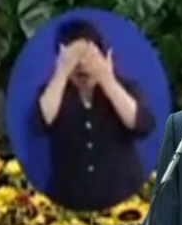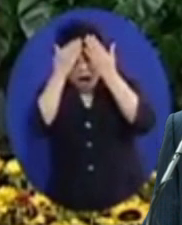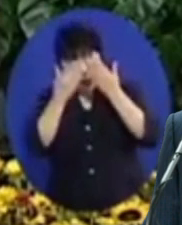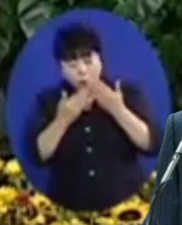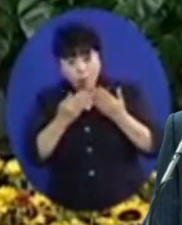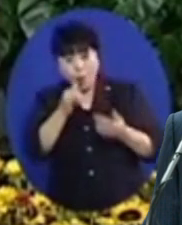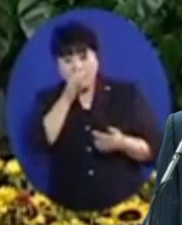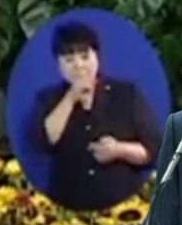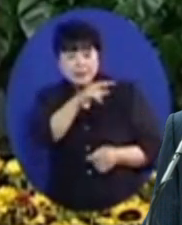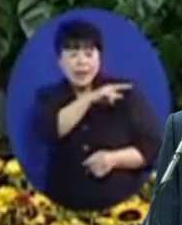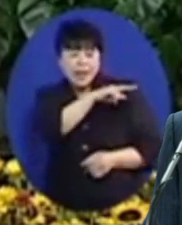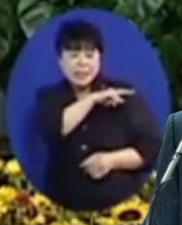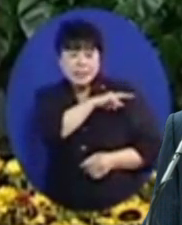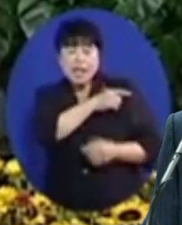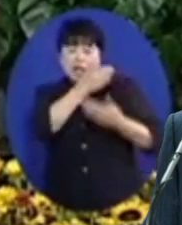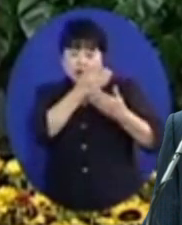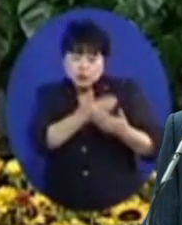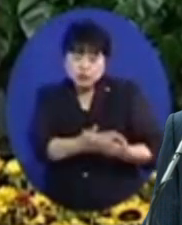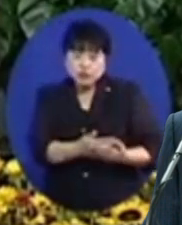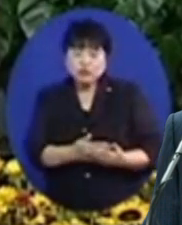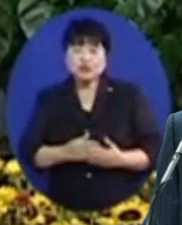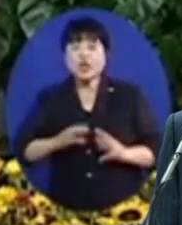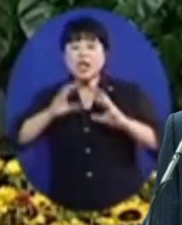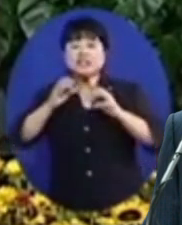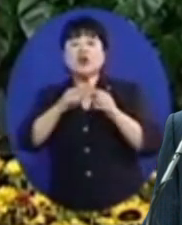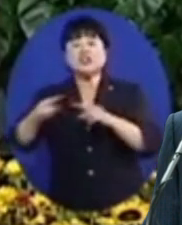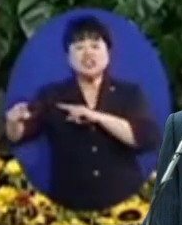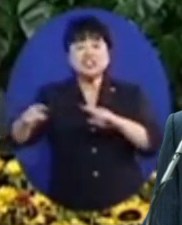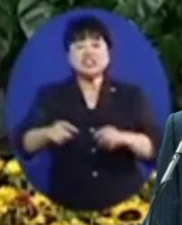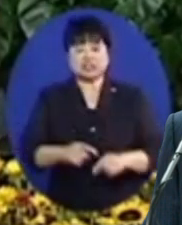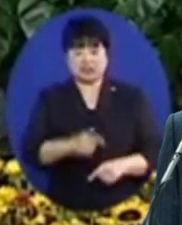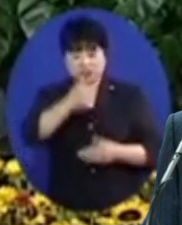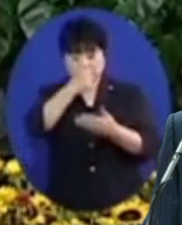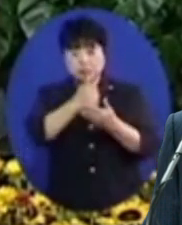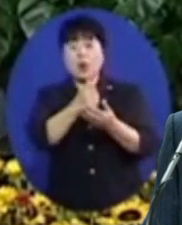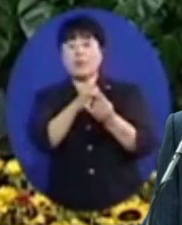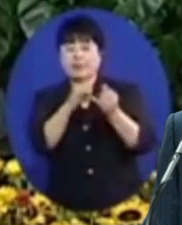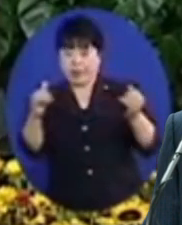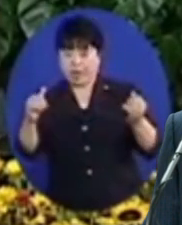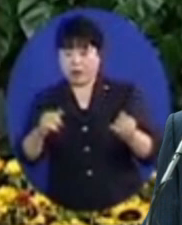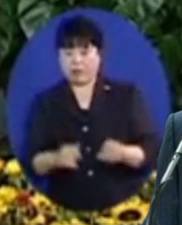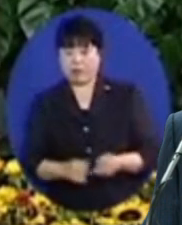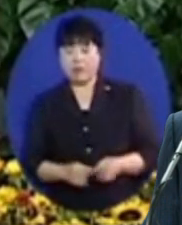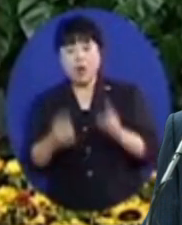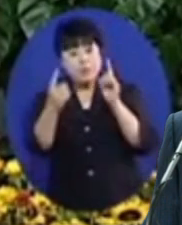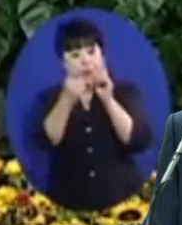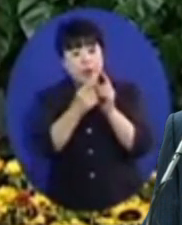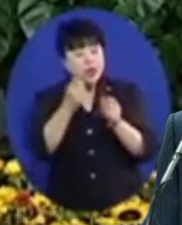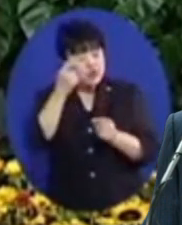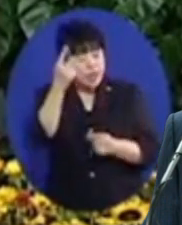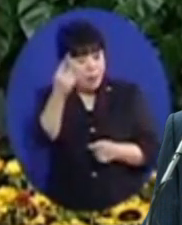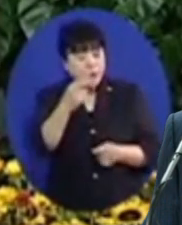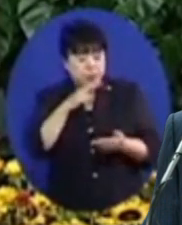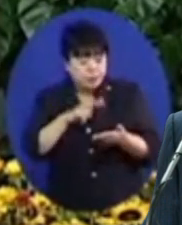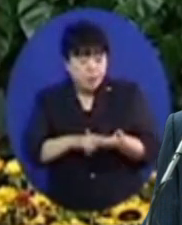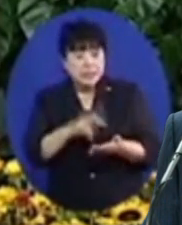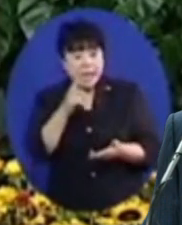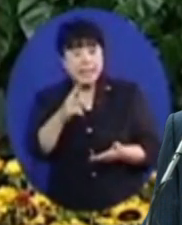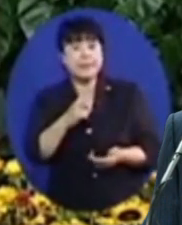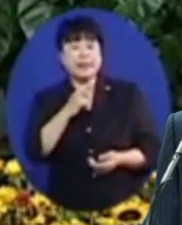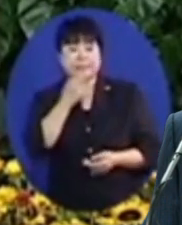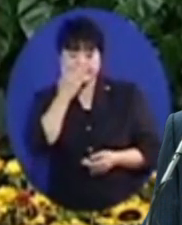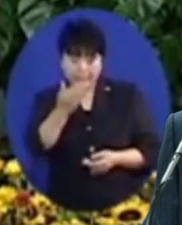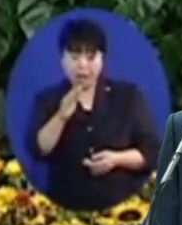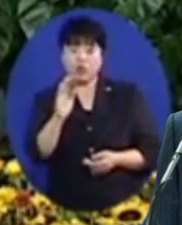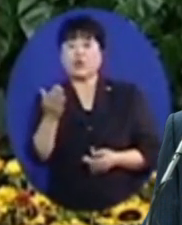그는 가장 중한 정치범으로 간주되며 면회는 6개월에 한 번밖에 안 되었고 편지도 한 통밖에